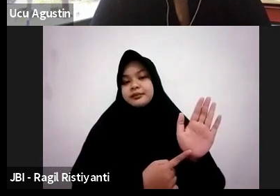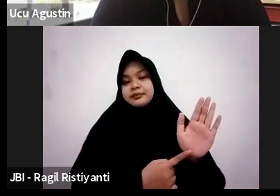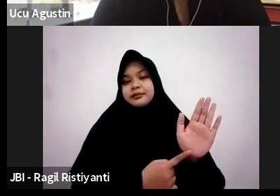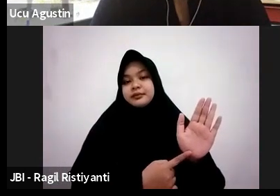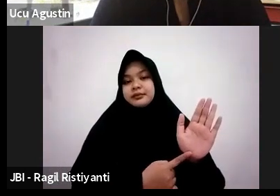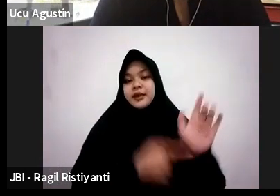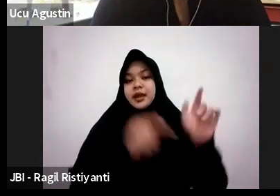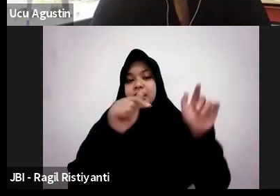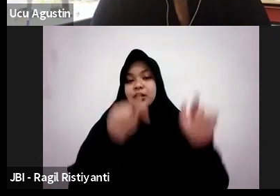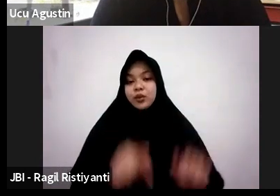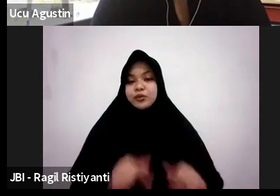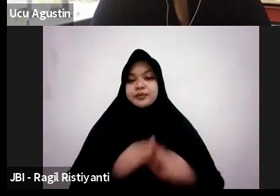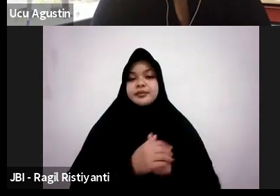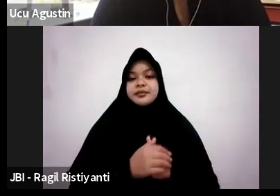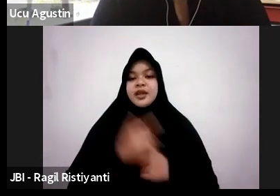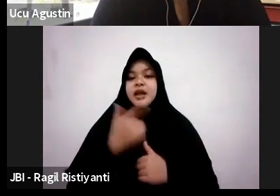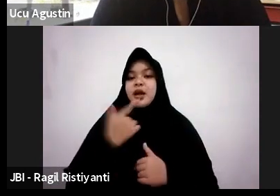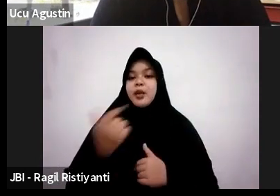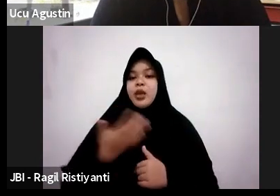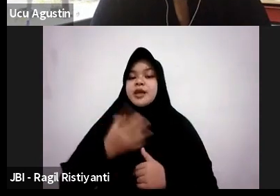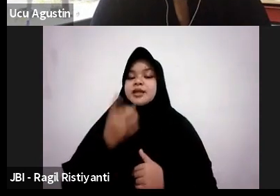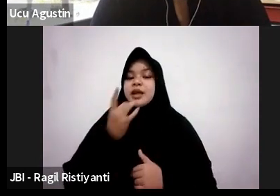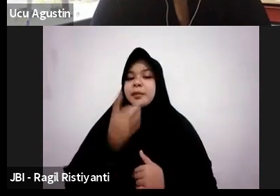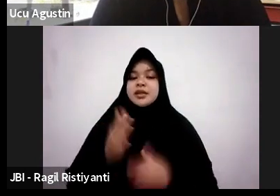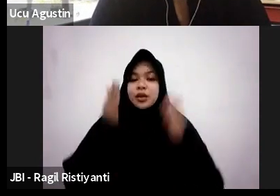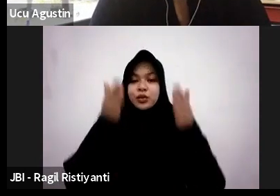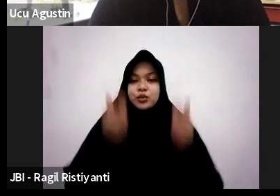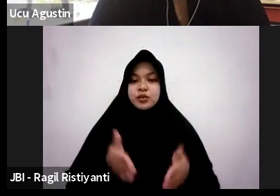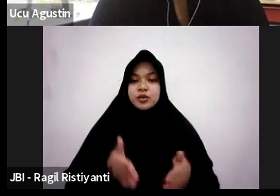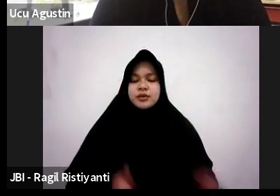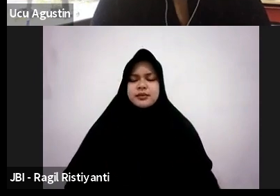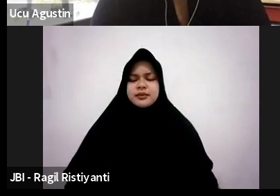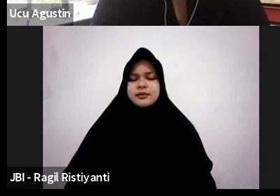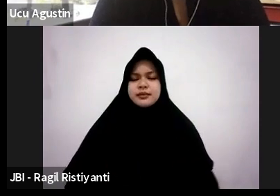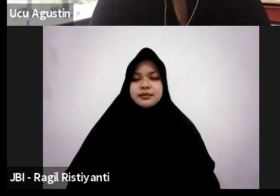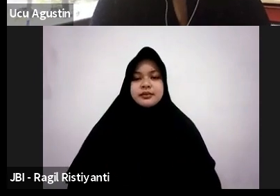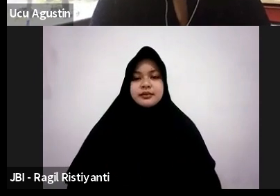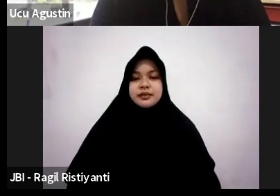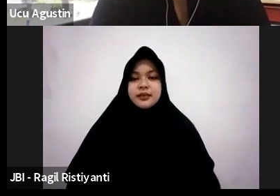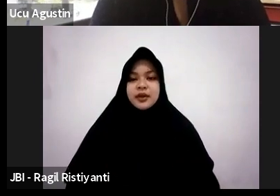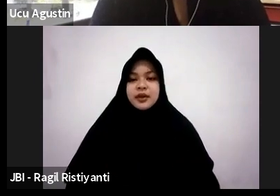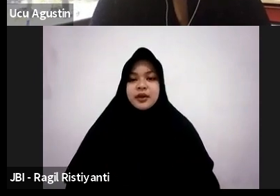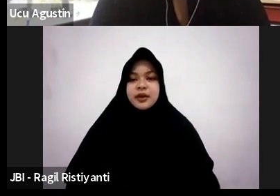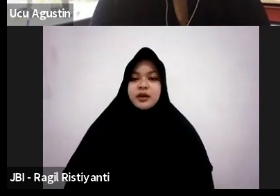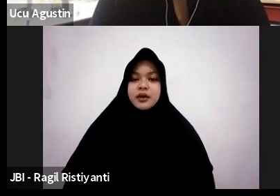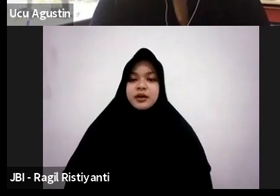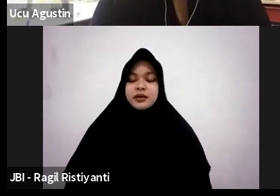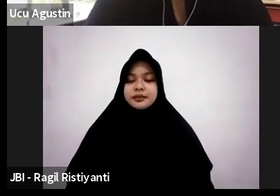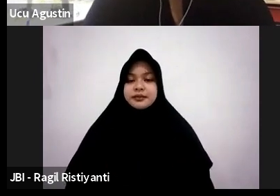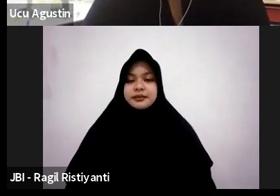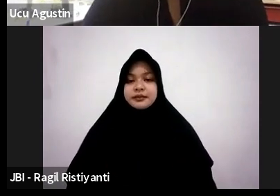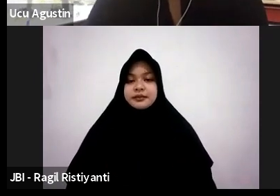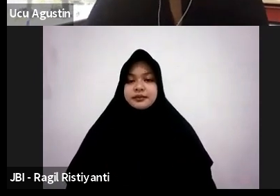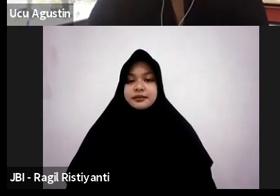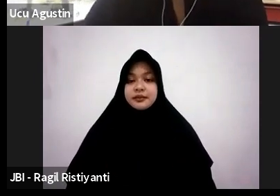itu boleh saya pesen custom ahjumma saya ya itu menjadi ini